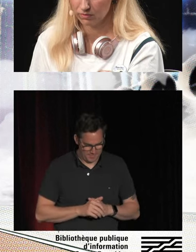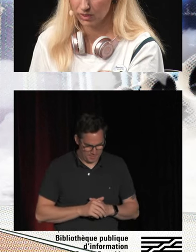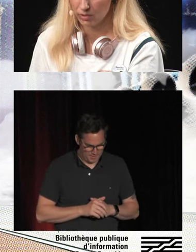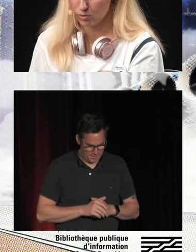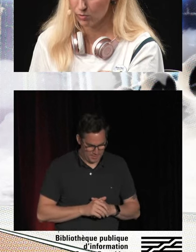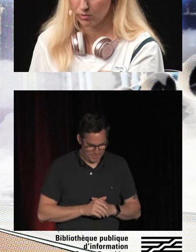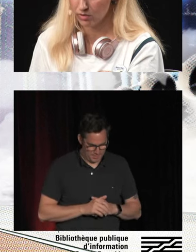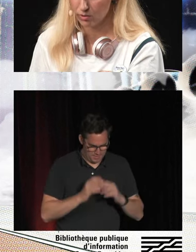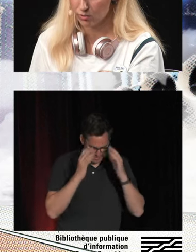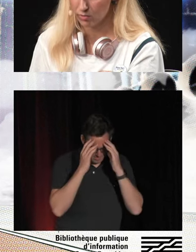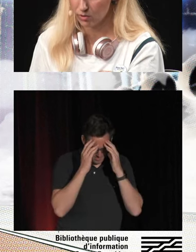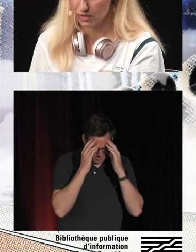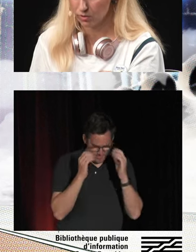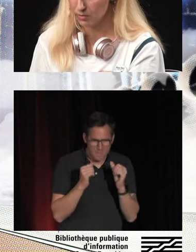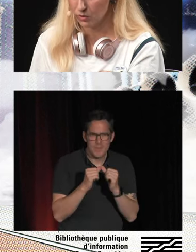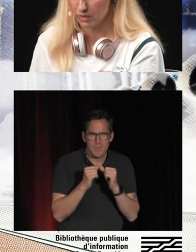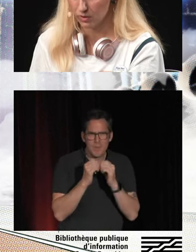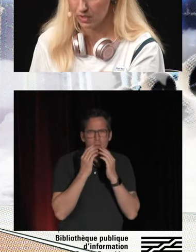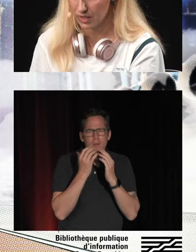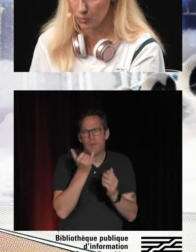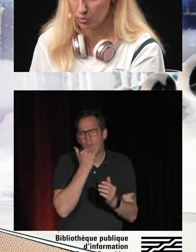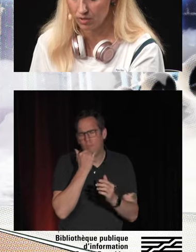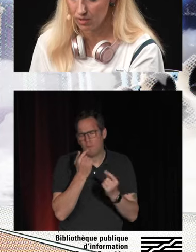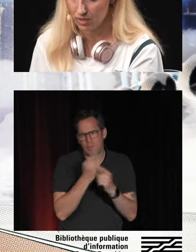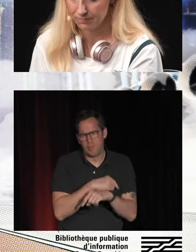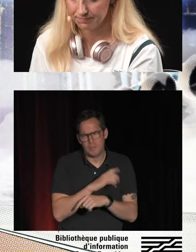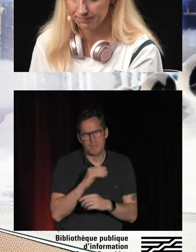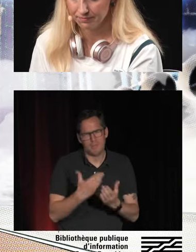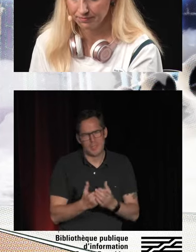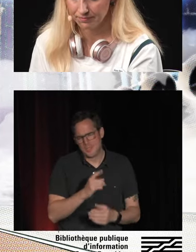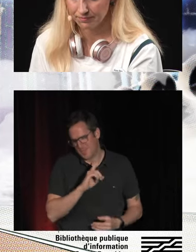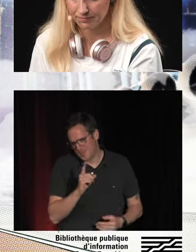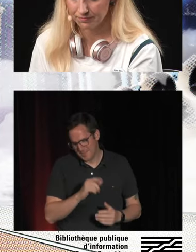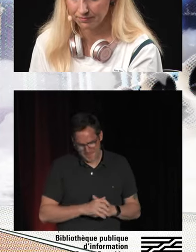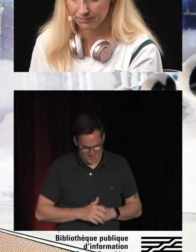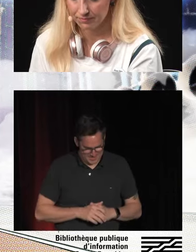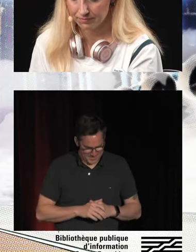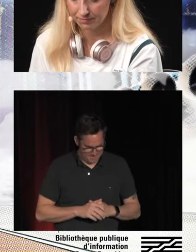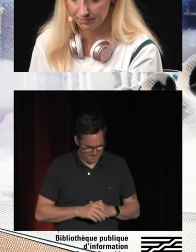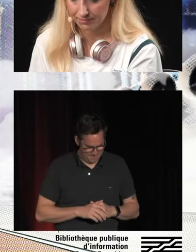Attends, qu'est-ce que je fous? Je suis en train de le faire complètement de travers, mon puzzle.